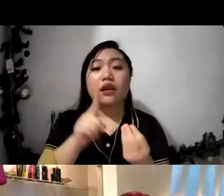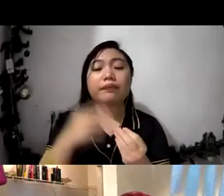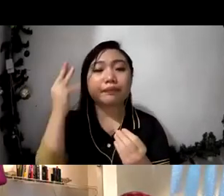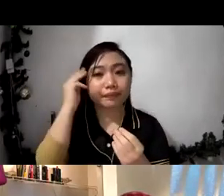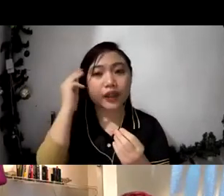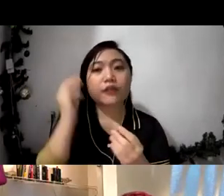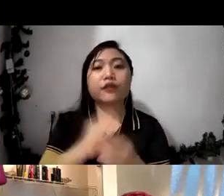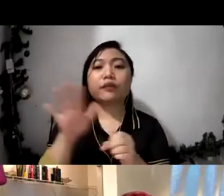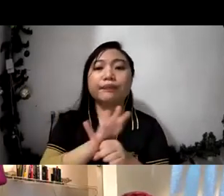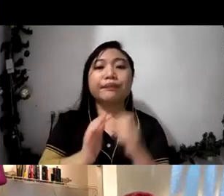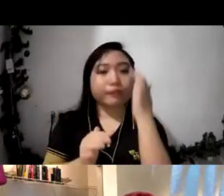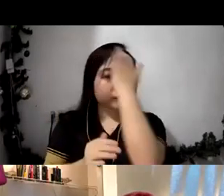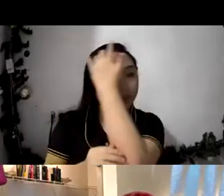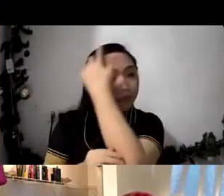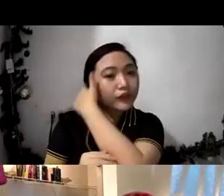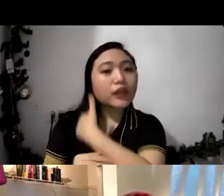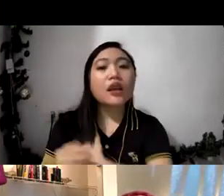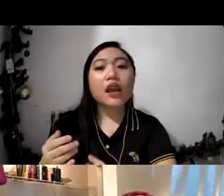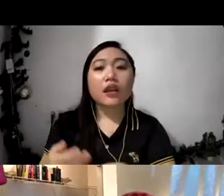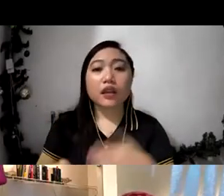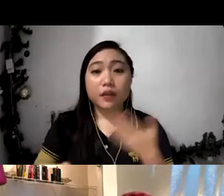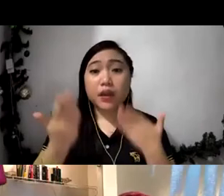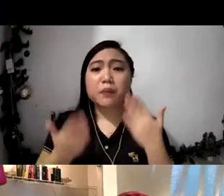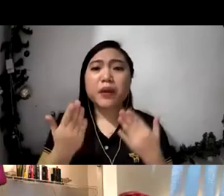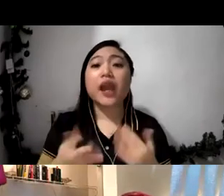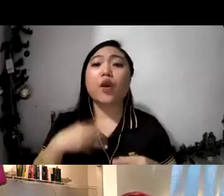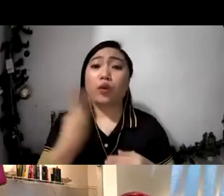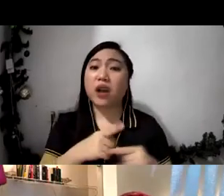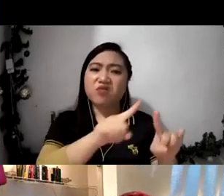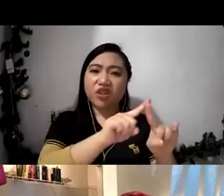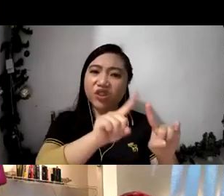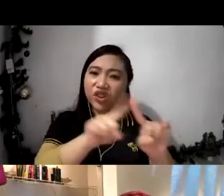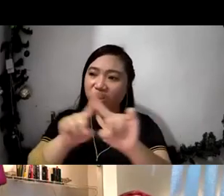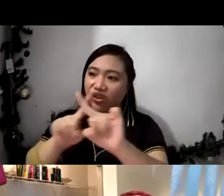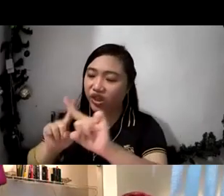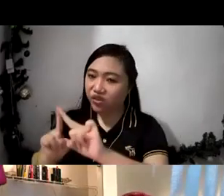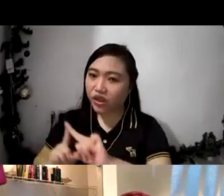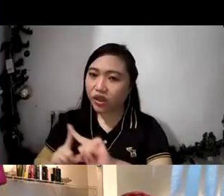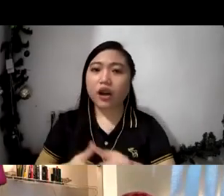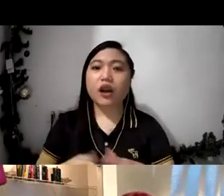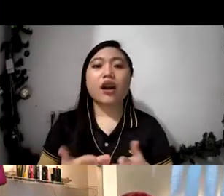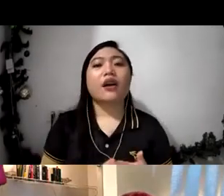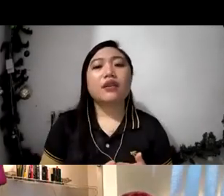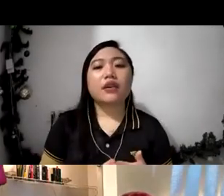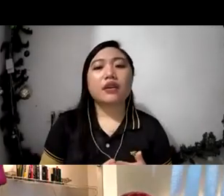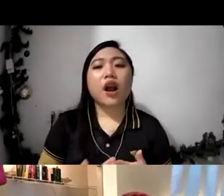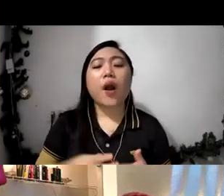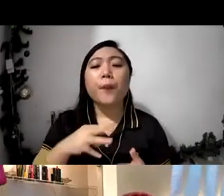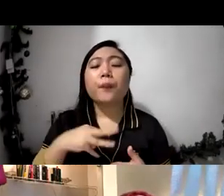you know, there may be things na we may differ, no, tama yung sinabi ni Nina, happy, no, should no, and